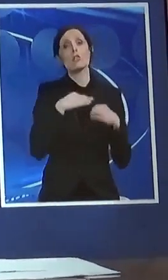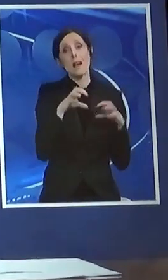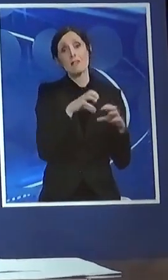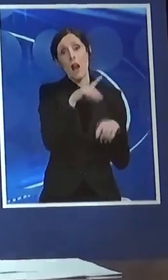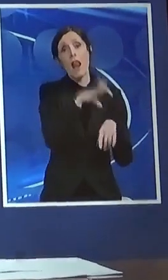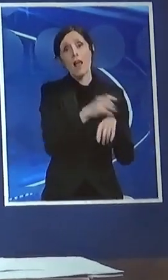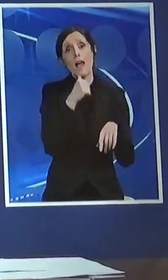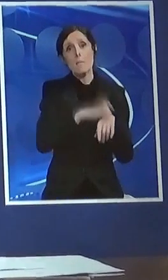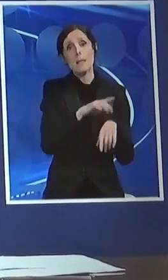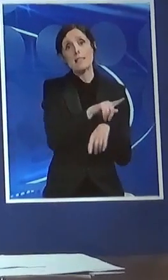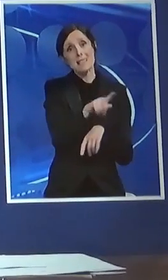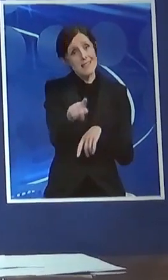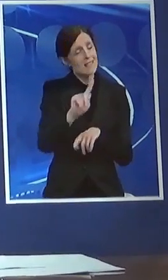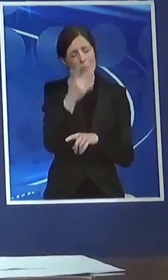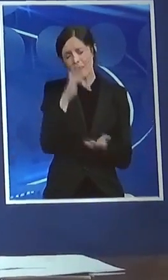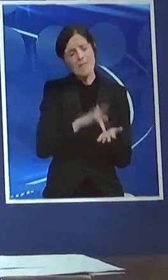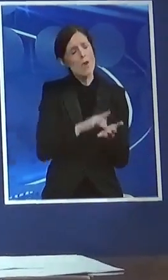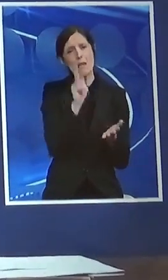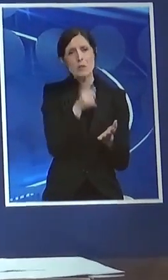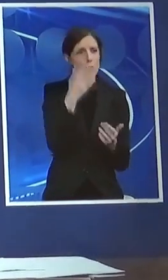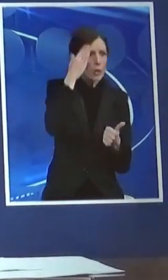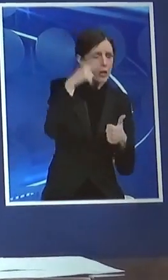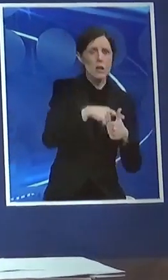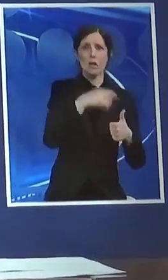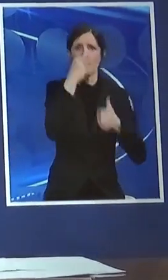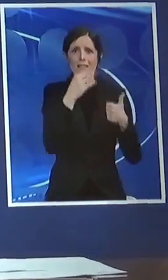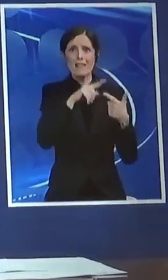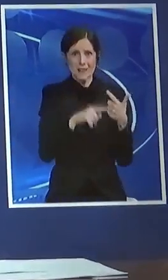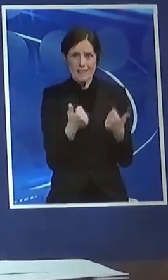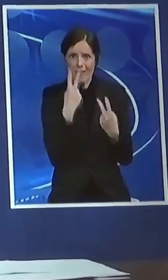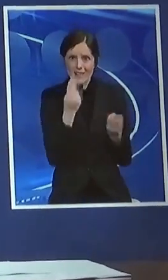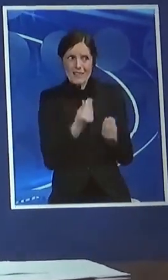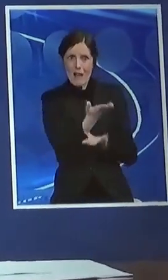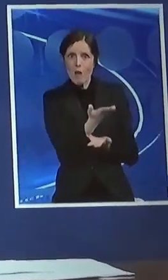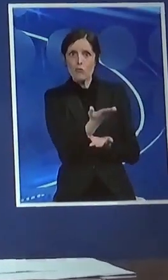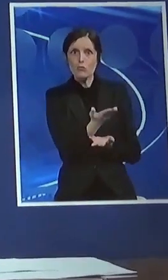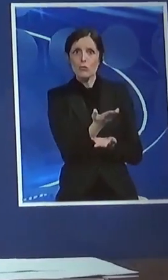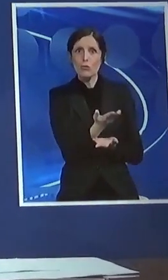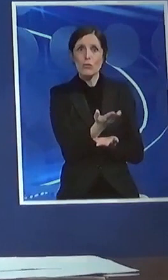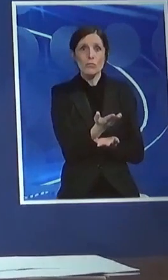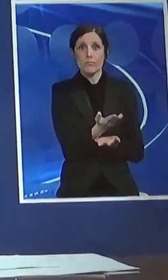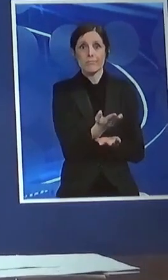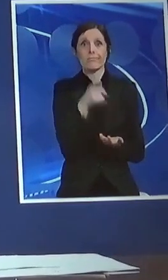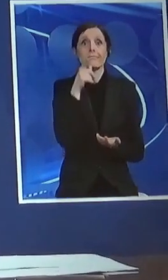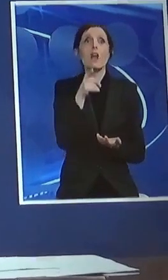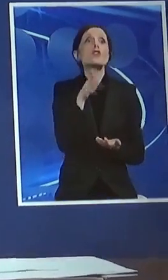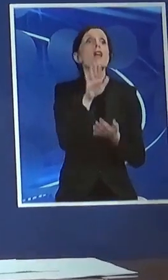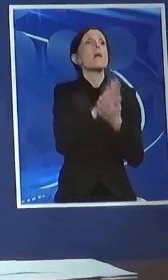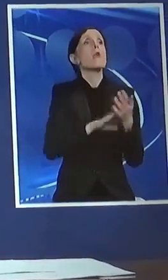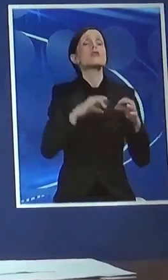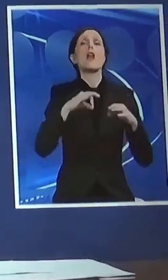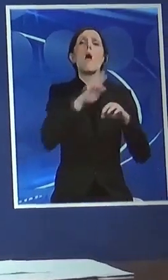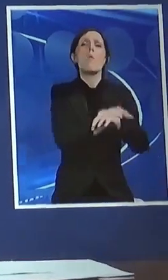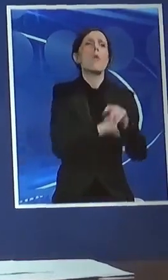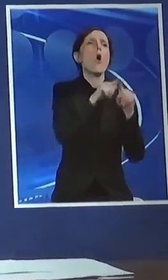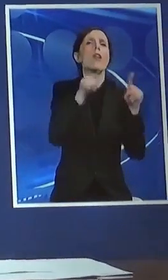jasno zašto je to tako. Dakle, ulazak virusa u zdravstvene ustanove sasvim je moguć i